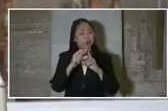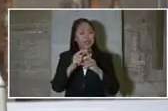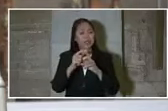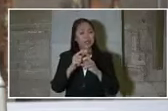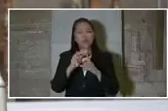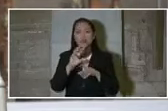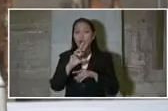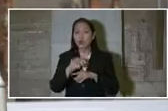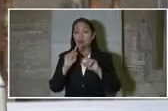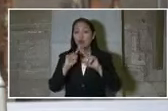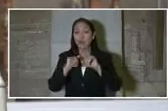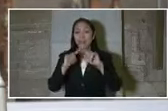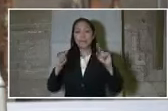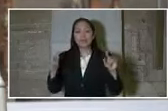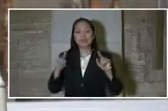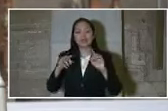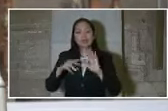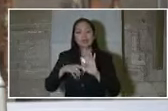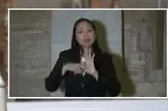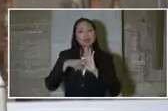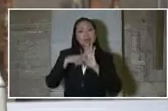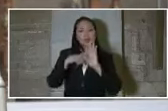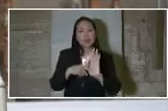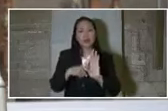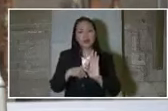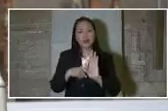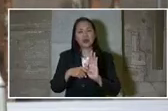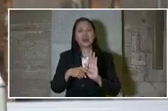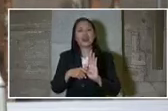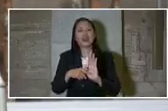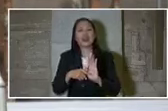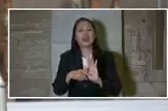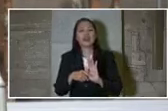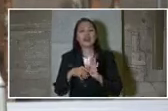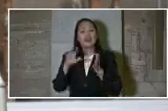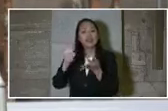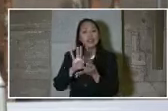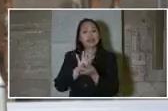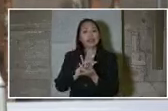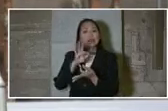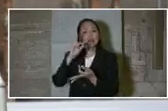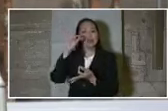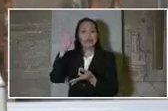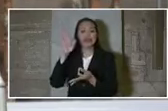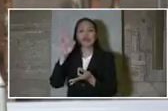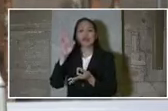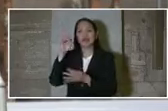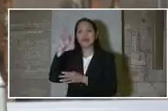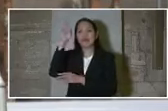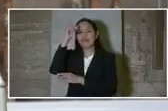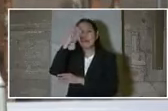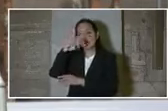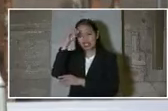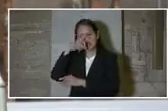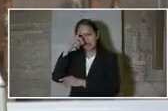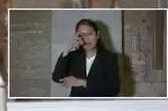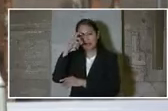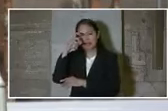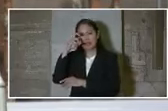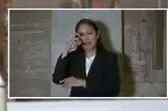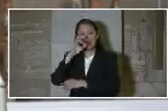but with a demonstration of spirit and wisdom